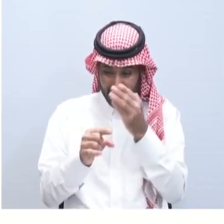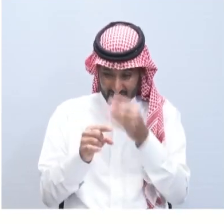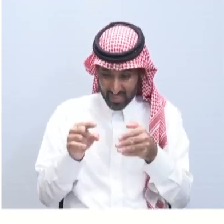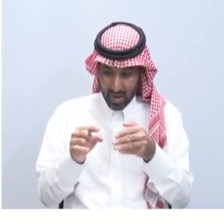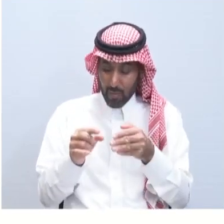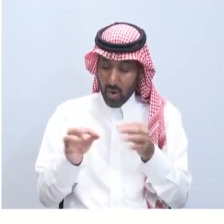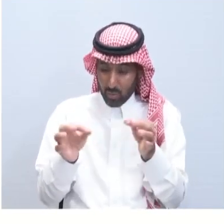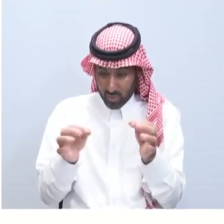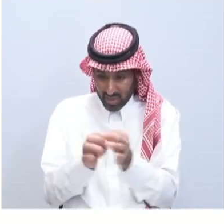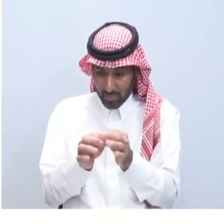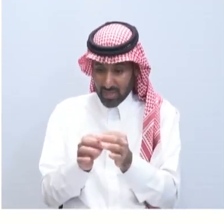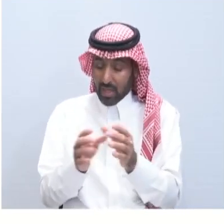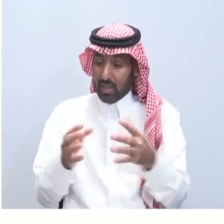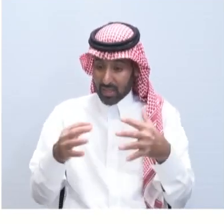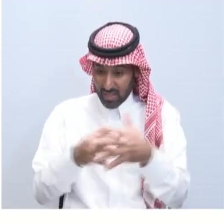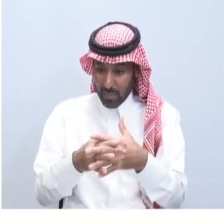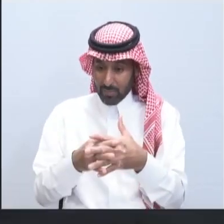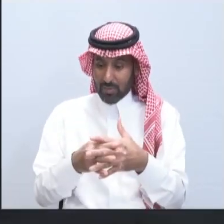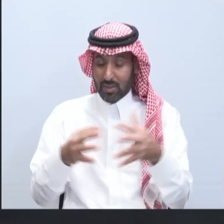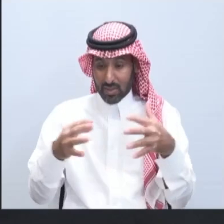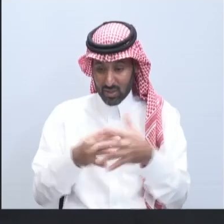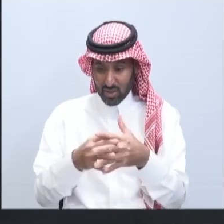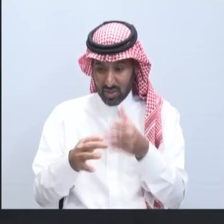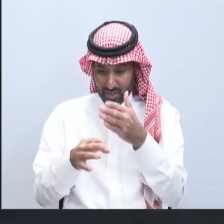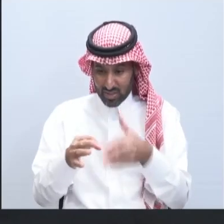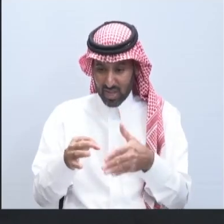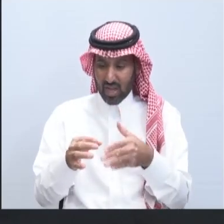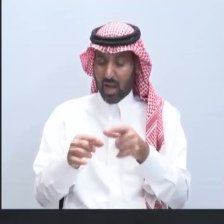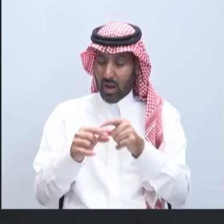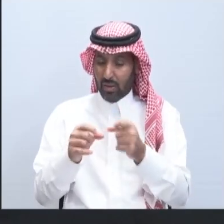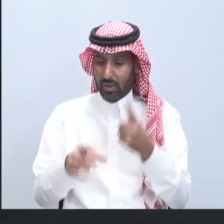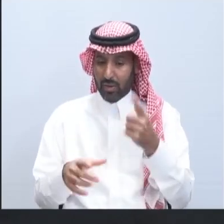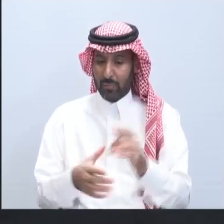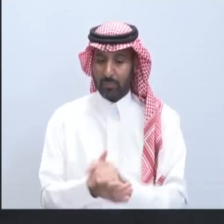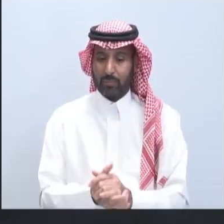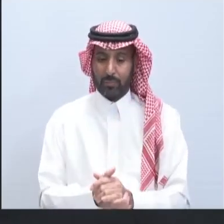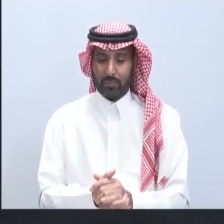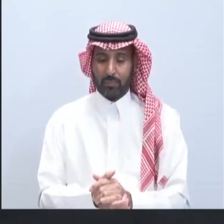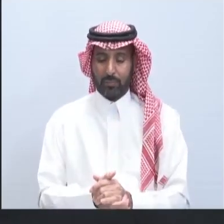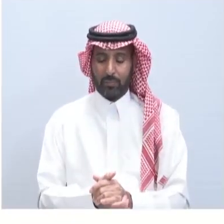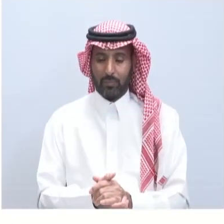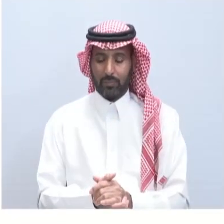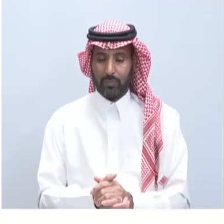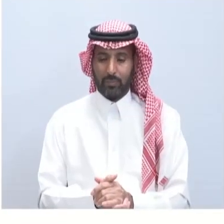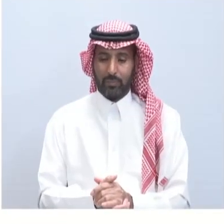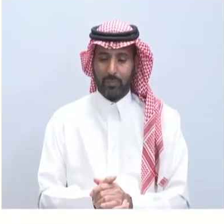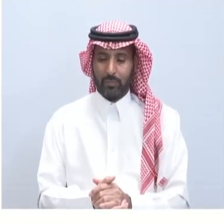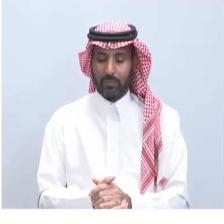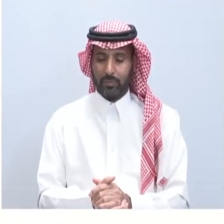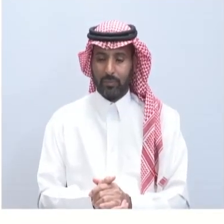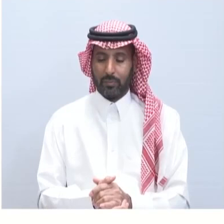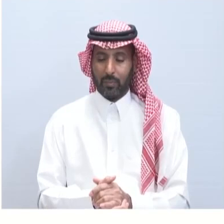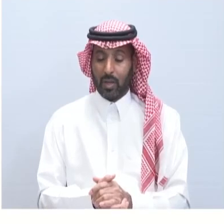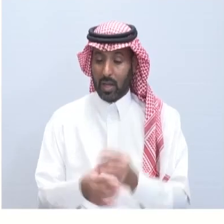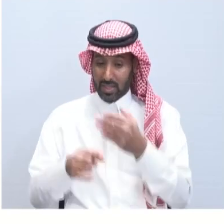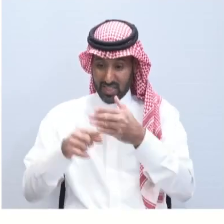او ما يطلق عليه عمليه الانشطار النووي ايضا اعزائي الطلبه